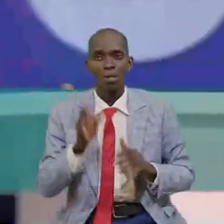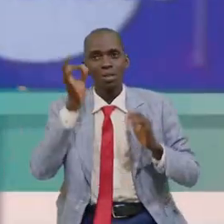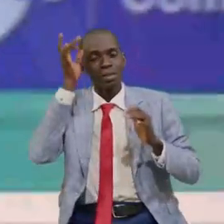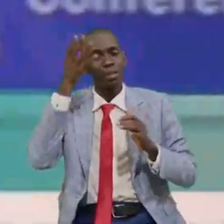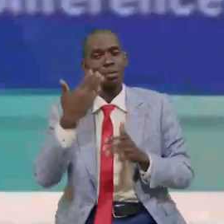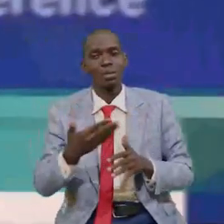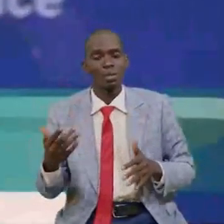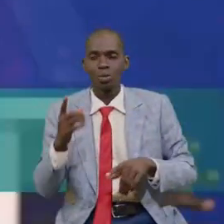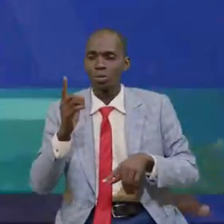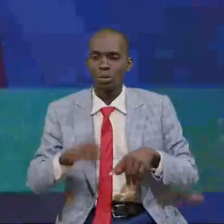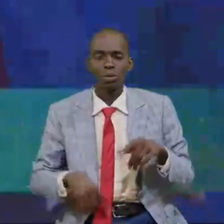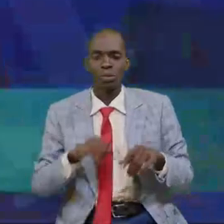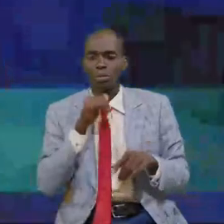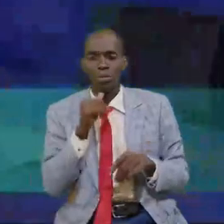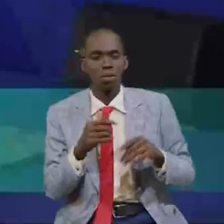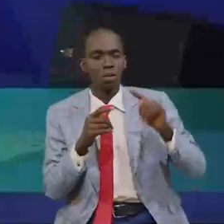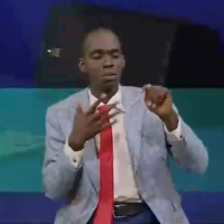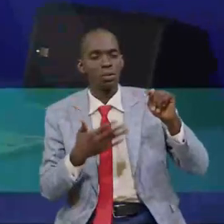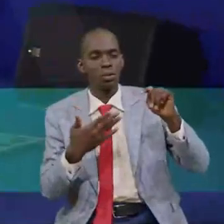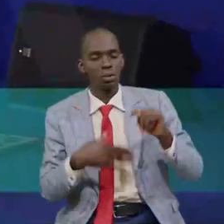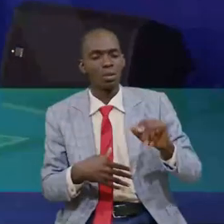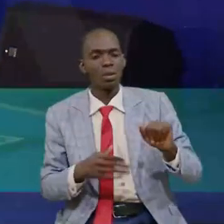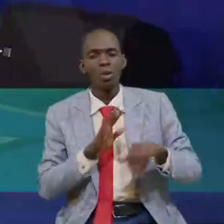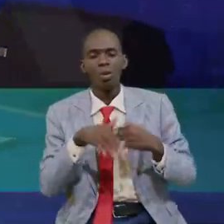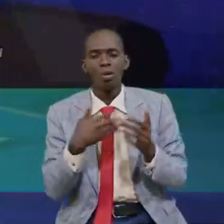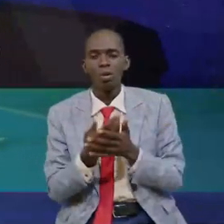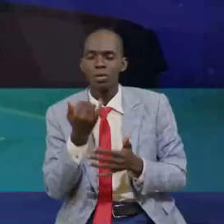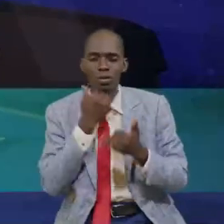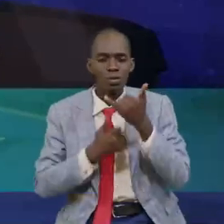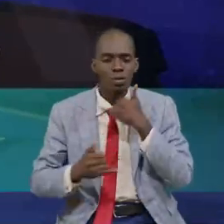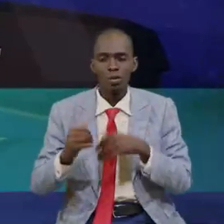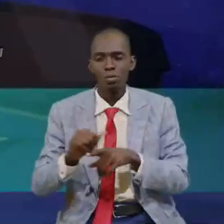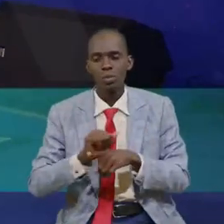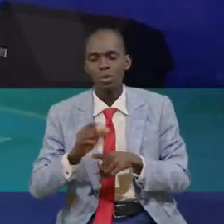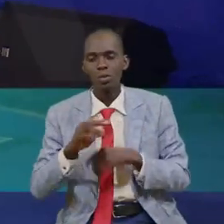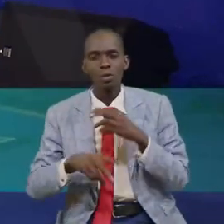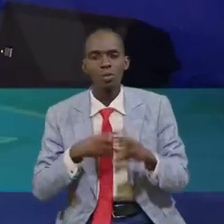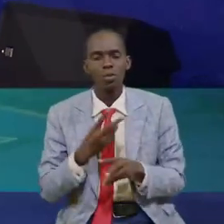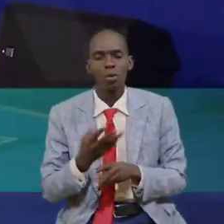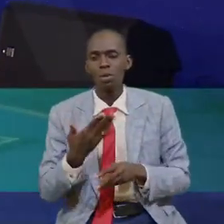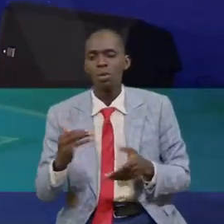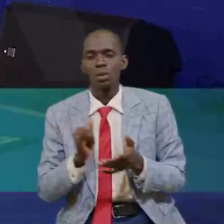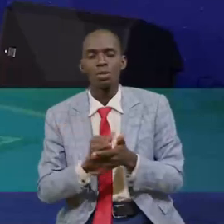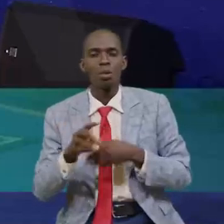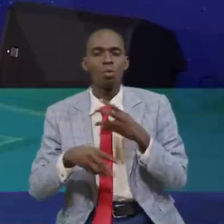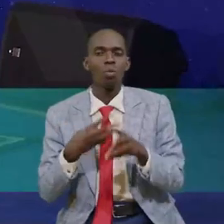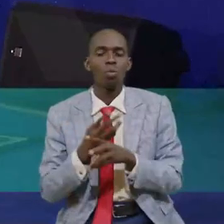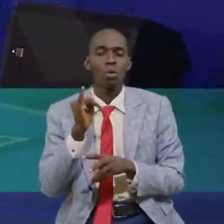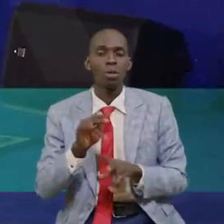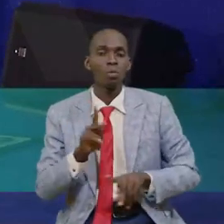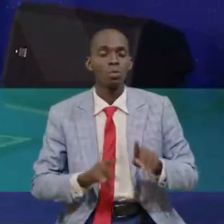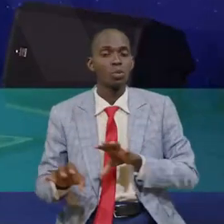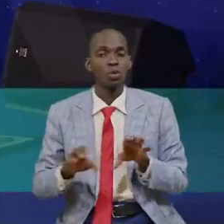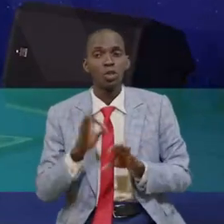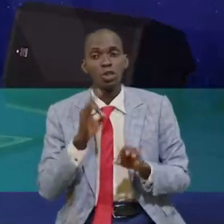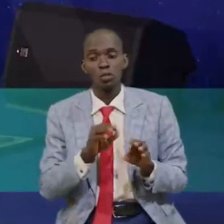courir. Il y a les atrocités, toutes les atrocités du monde. Et les choses que les gens du monde font, si vous